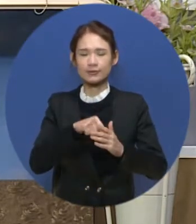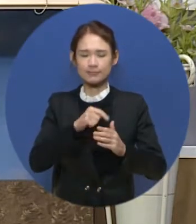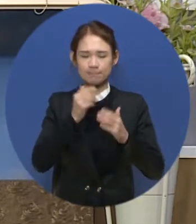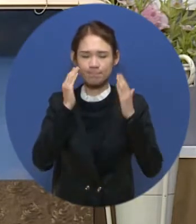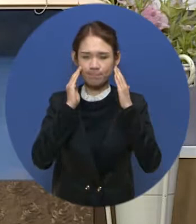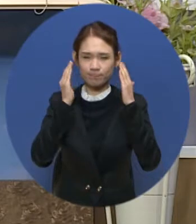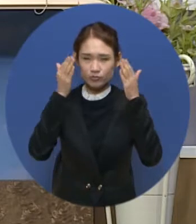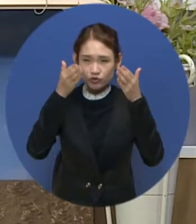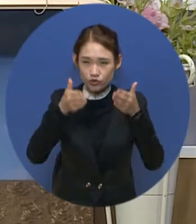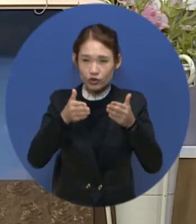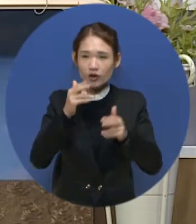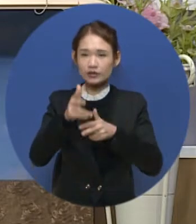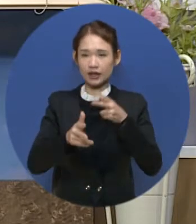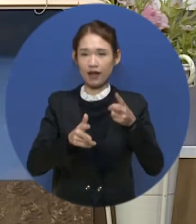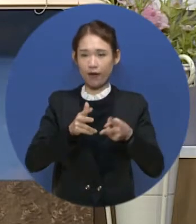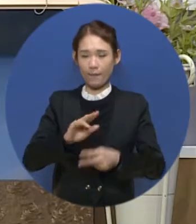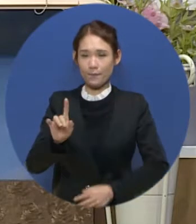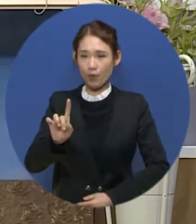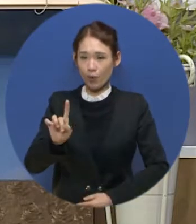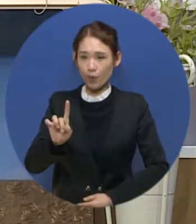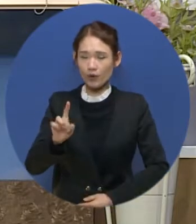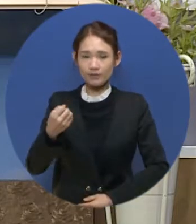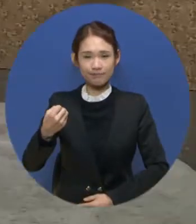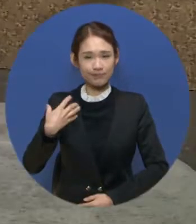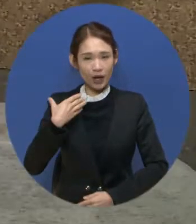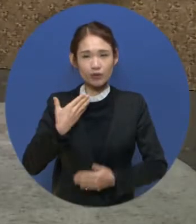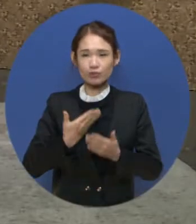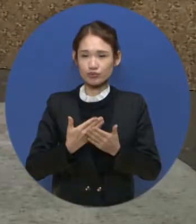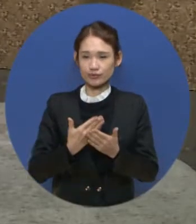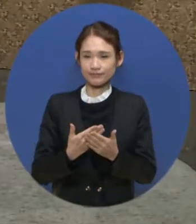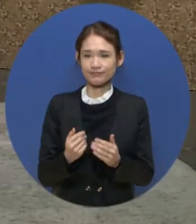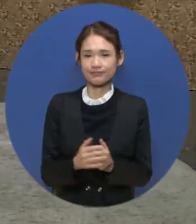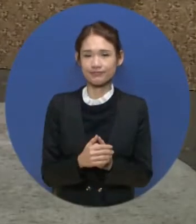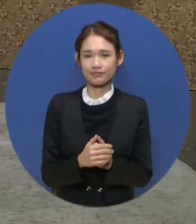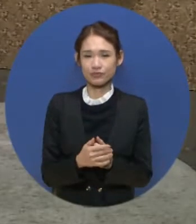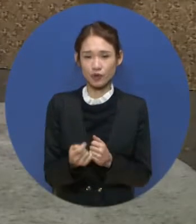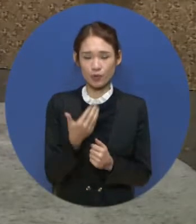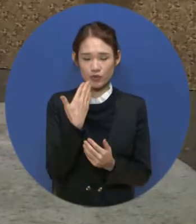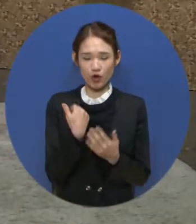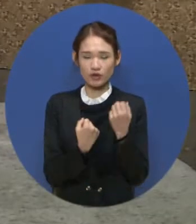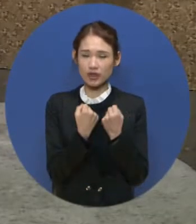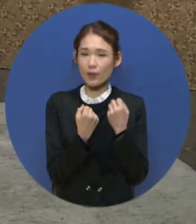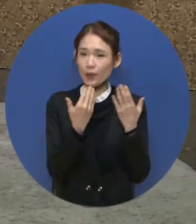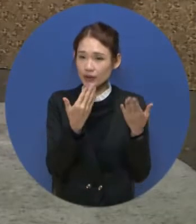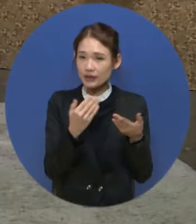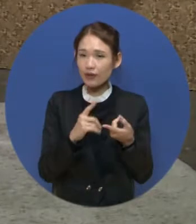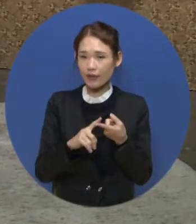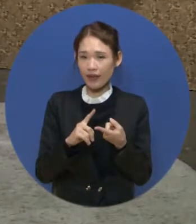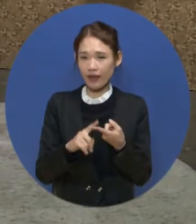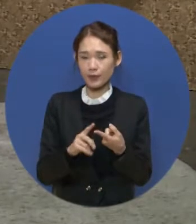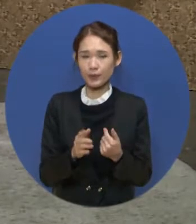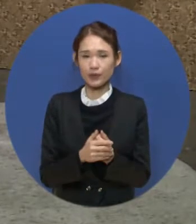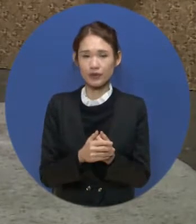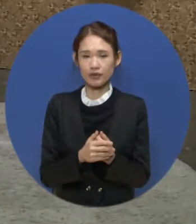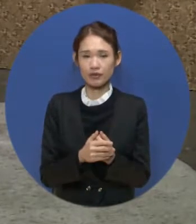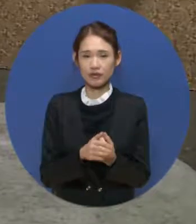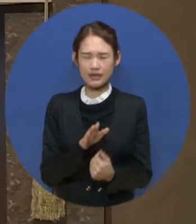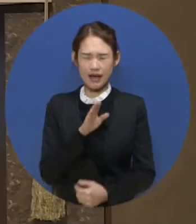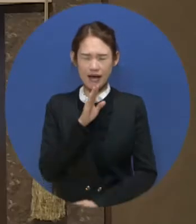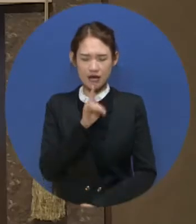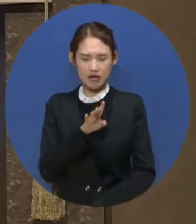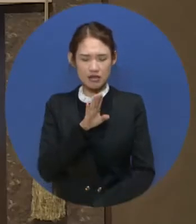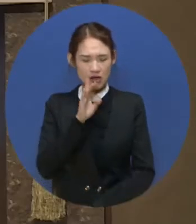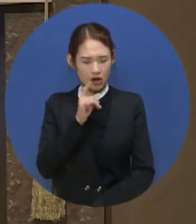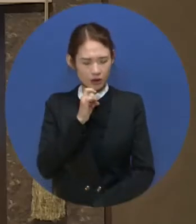진행 중인 사업이 있다면 또 말씀 부탁드리겠습니다. 네. 저희가 이제 앞서 말씀드렸던 것처럼 사실은 말은 이 말이 참